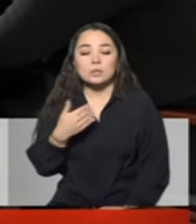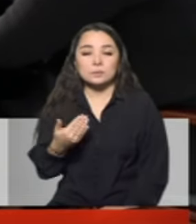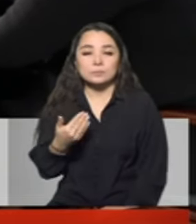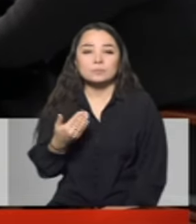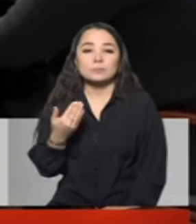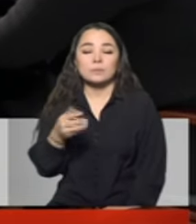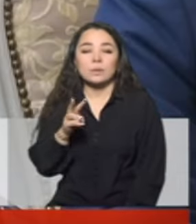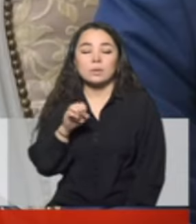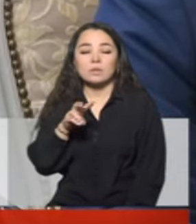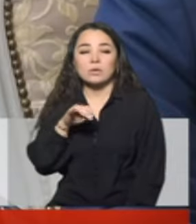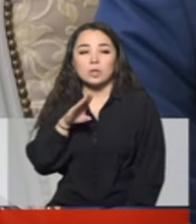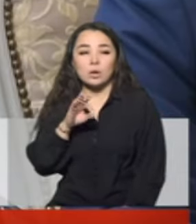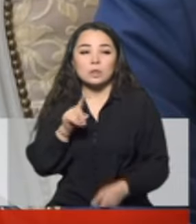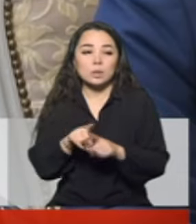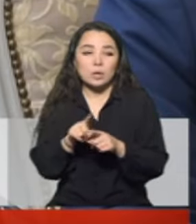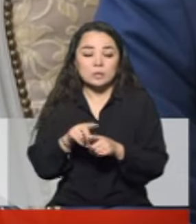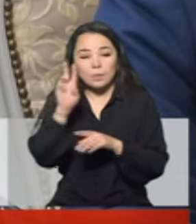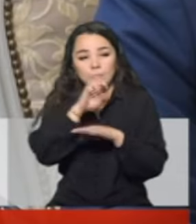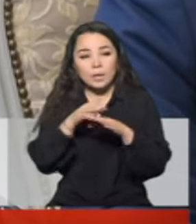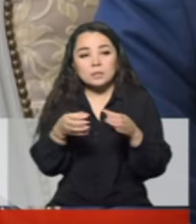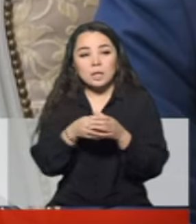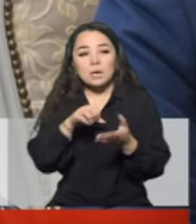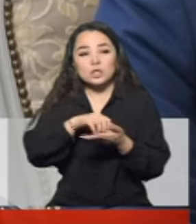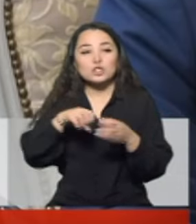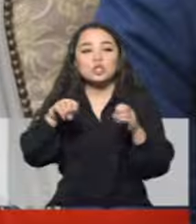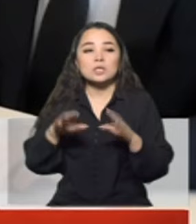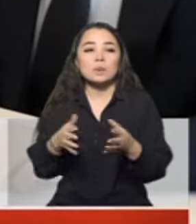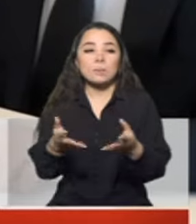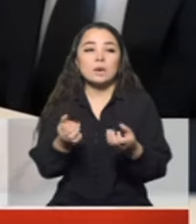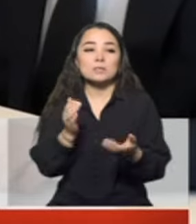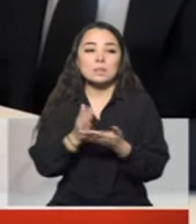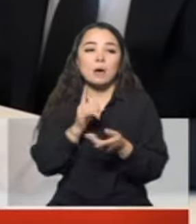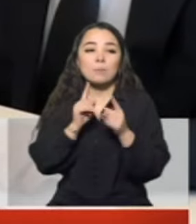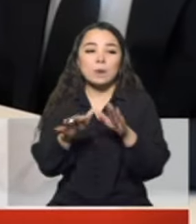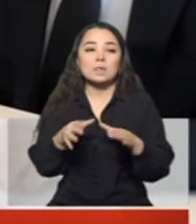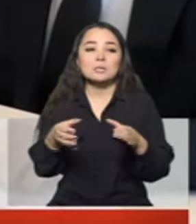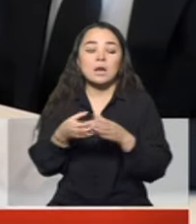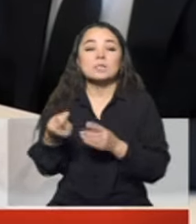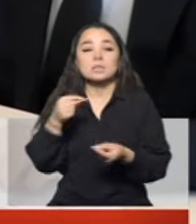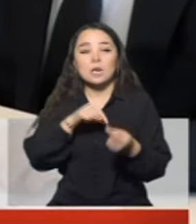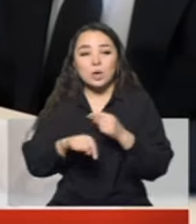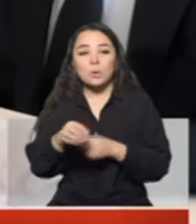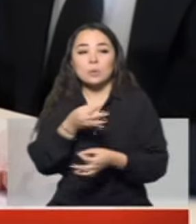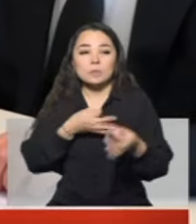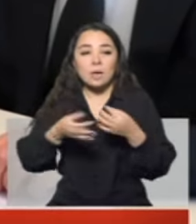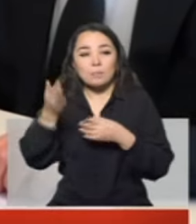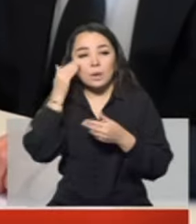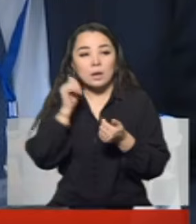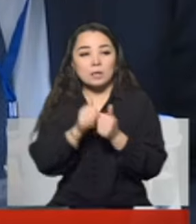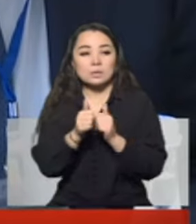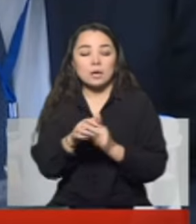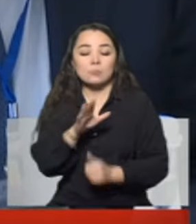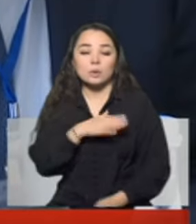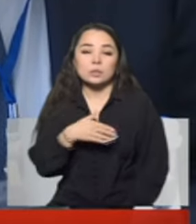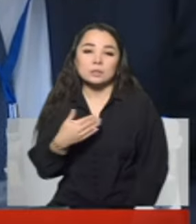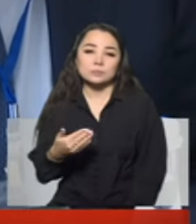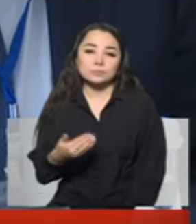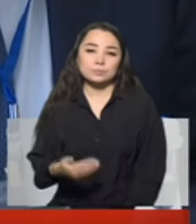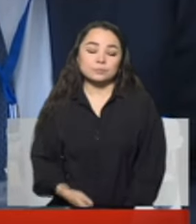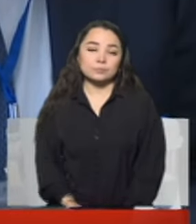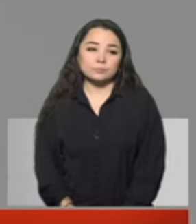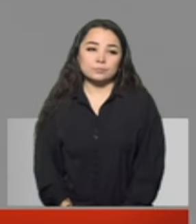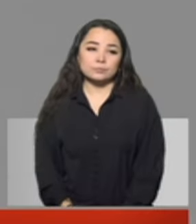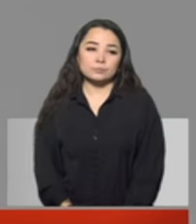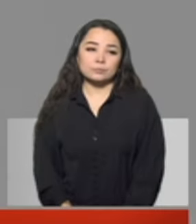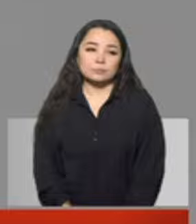Валентина Матвиенко мен мемлекет аралық ынтымақтастыққа қатысты шешім қабылдау кезіндегі парламенттік диалогтың рөлі жайлы пікір алмасты. Ресейден Индира Бегайдар,